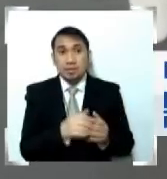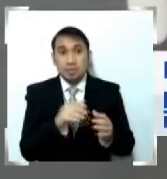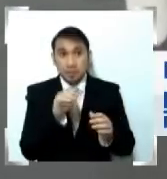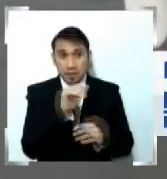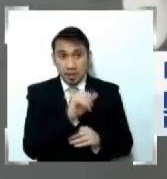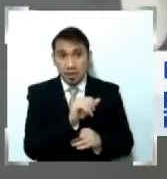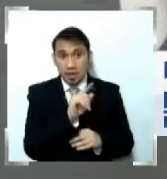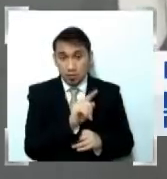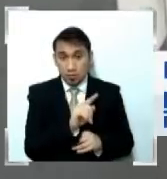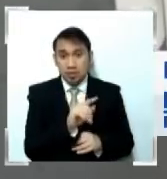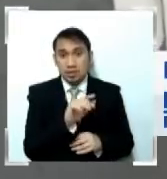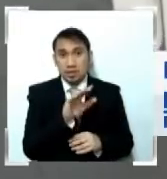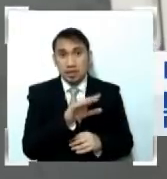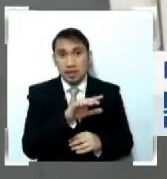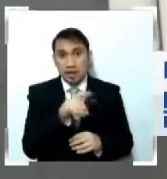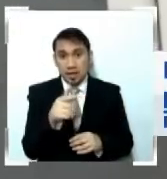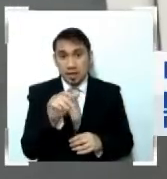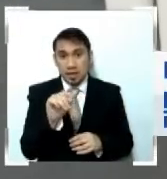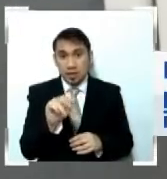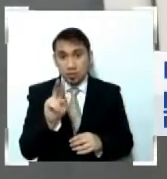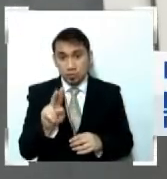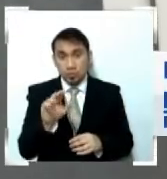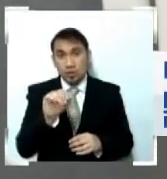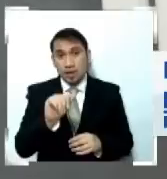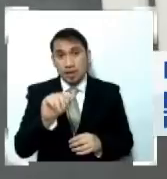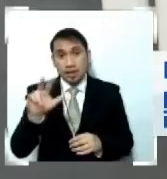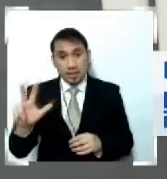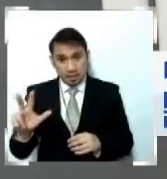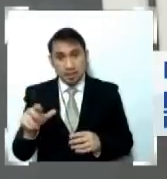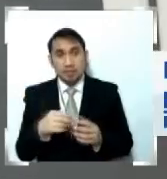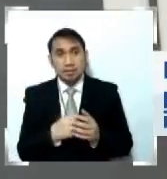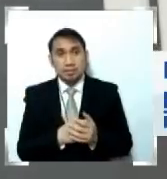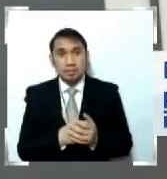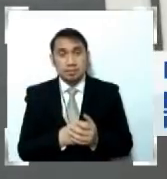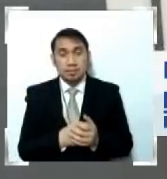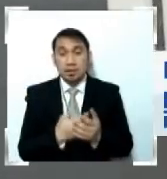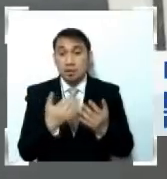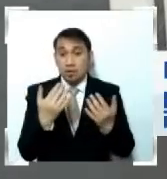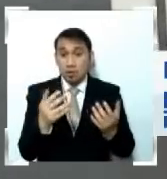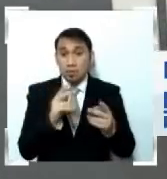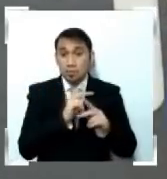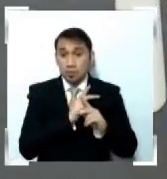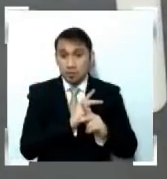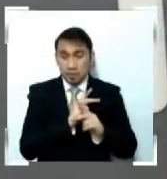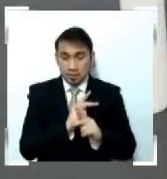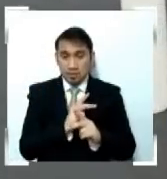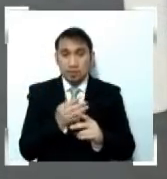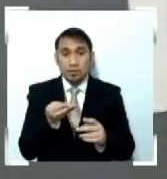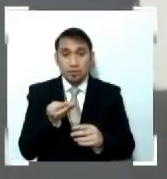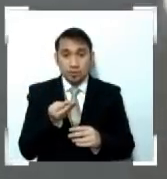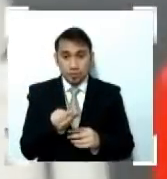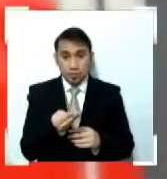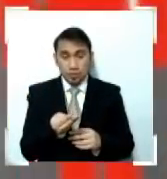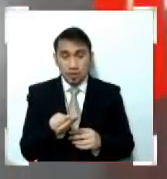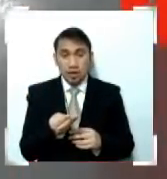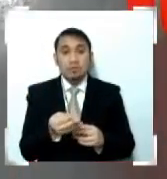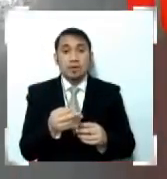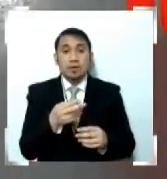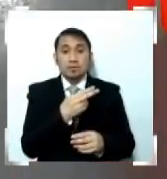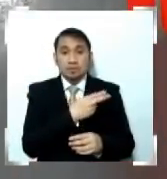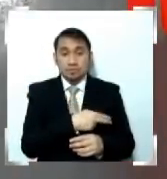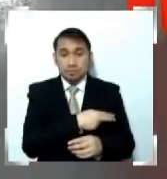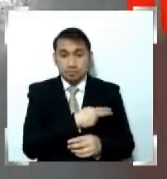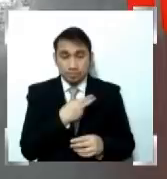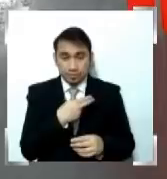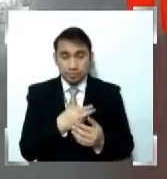ay sinusunod agad ang mga senior at may comorbidities. Dahil protektado sila, kaunti ang mauospital. Sa gusto naman ng Okta